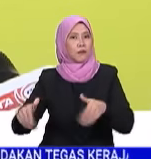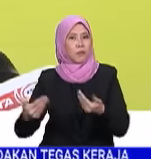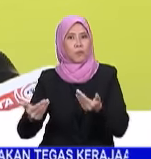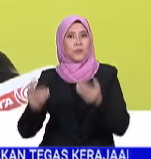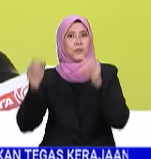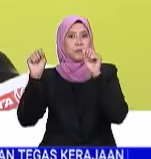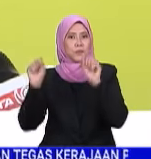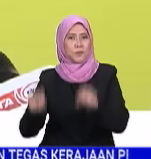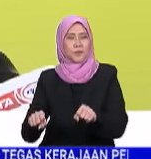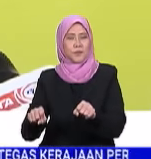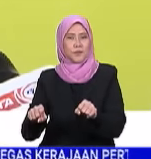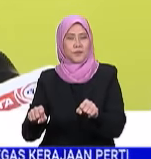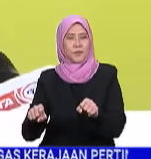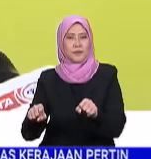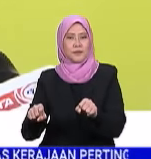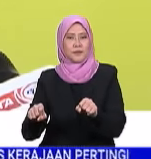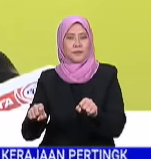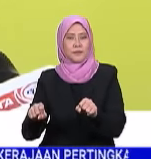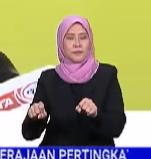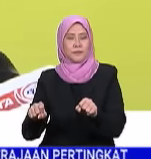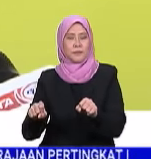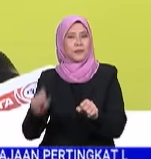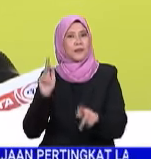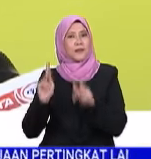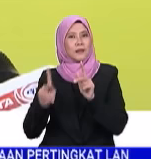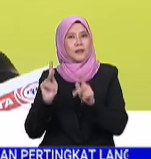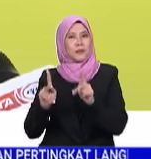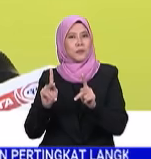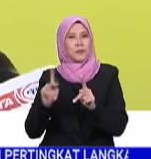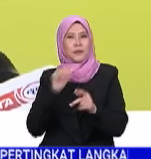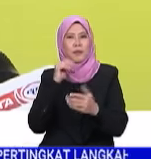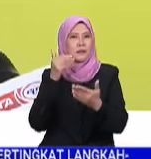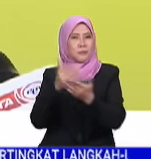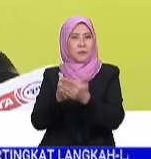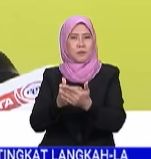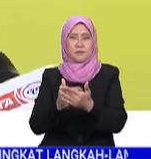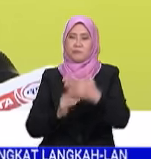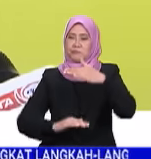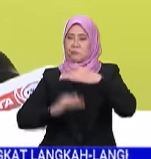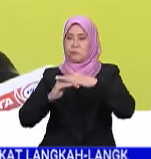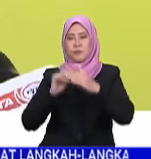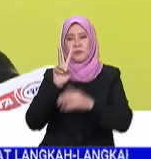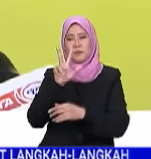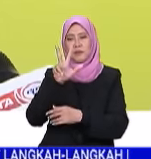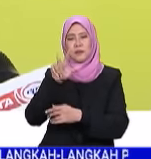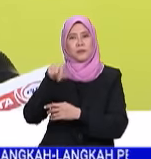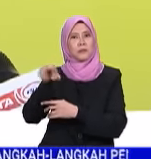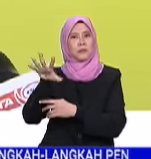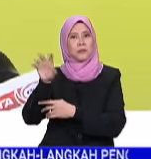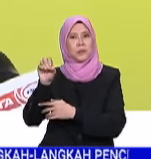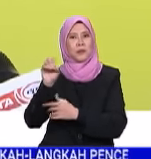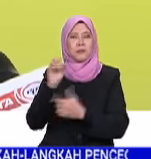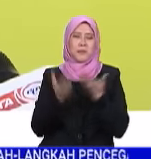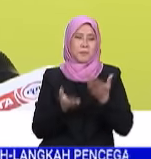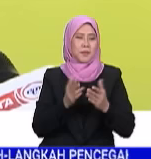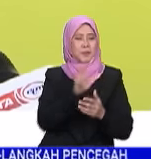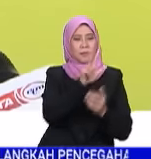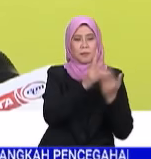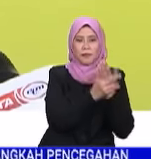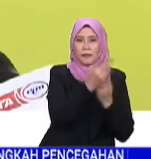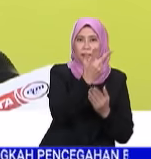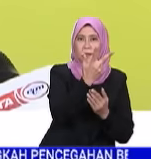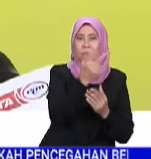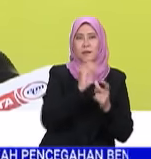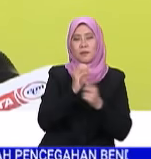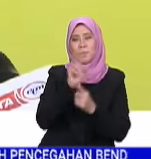boleh mungkin takampai tak sampai R pun mungkin dari ke R dulu ke